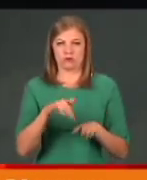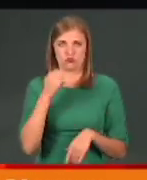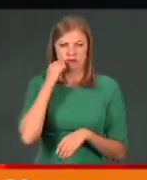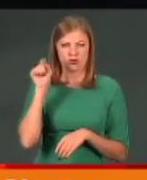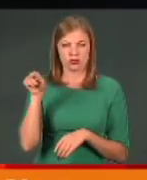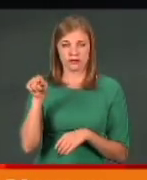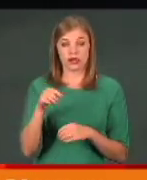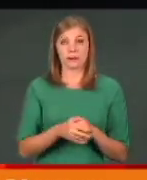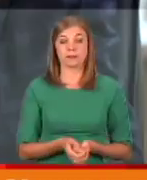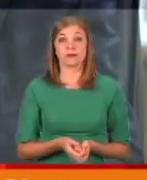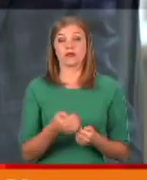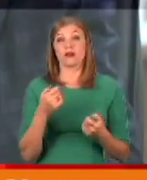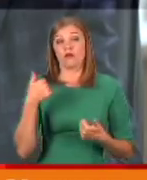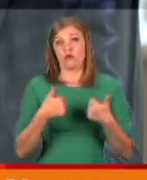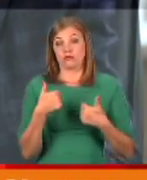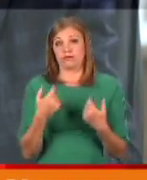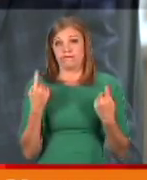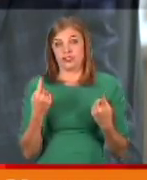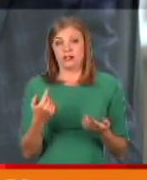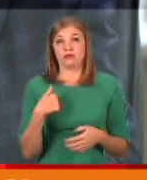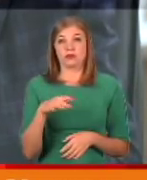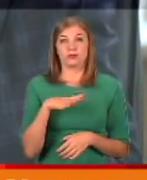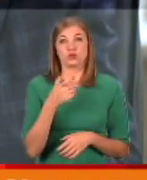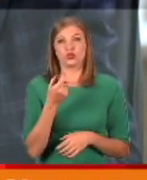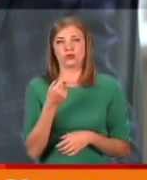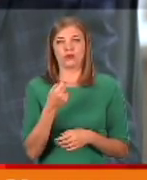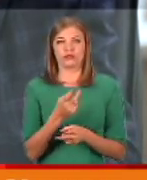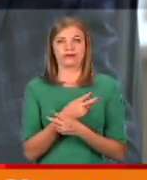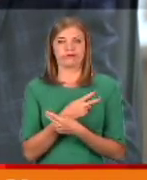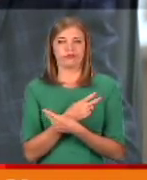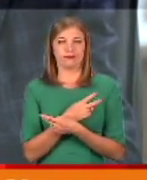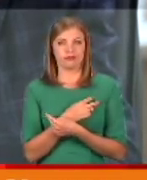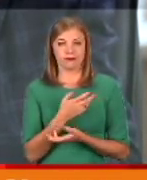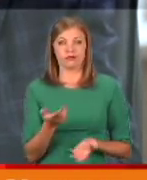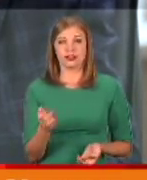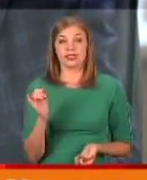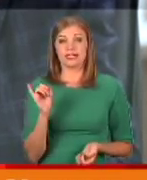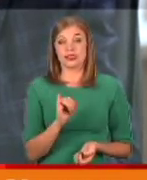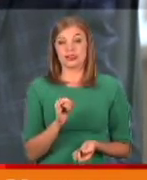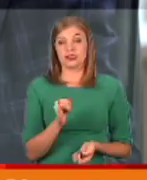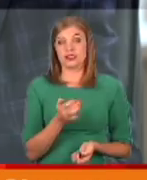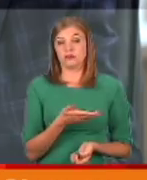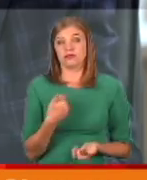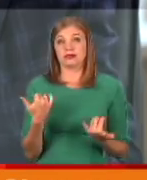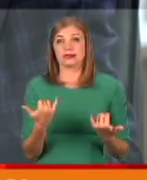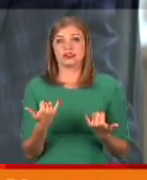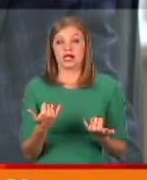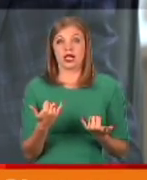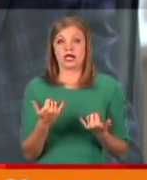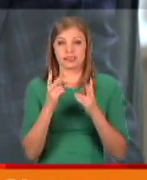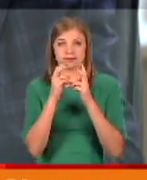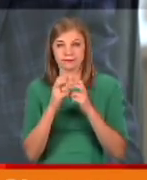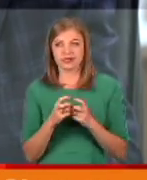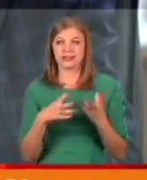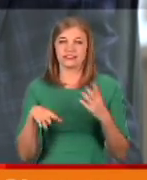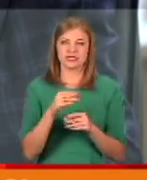Москві. Конкуренція надзвичайно велика. Ми були трошки, мабуть, наївними. І ми зараз, аналізуючи